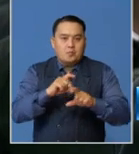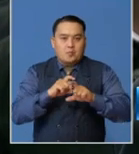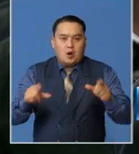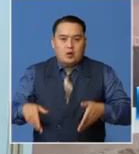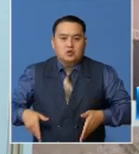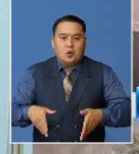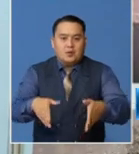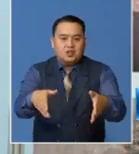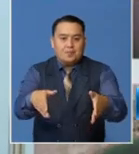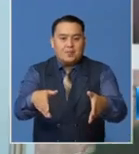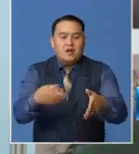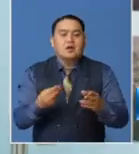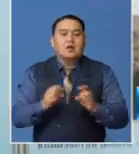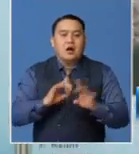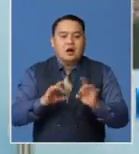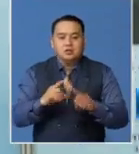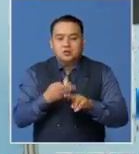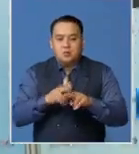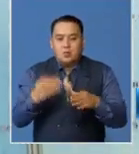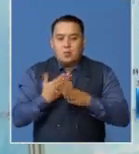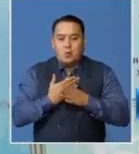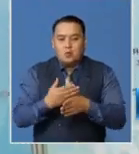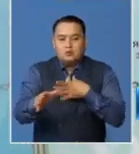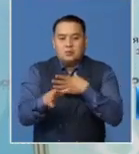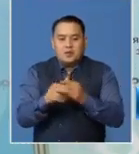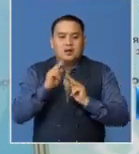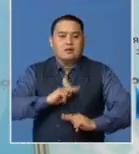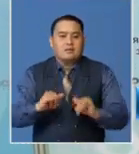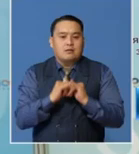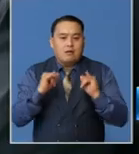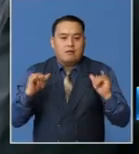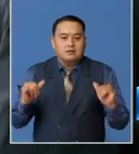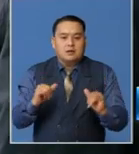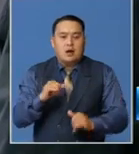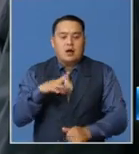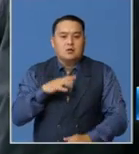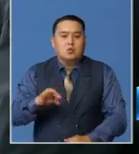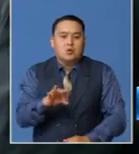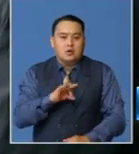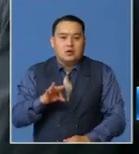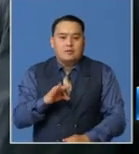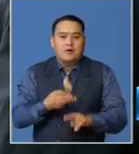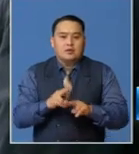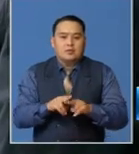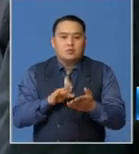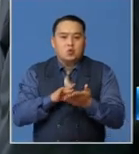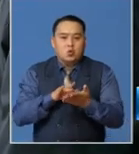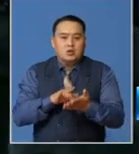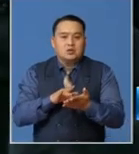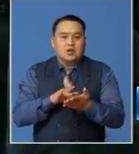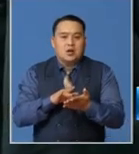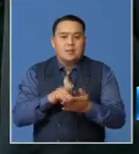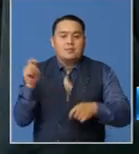полосы стоит отметить что благодаря слаженной работе по развитию алаколь а жемчужины жетысу в этом туристическом сезоне